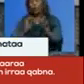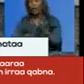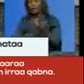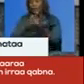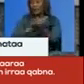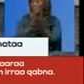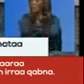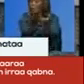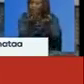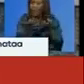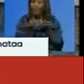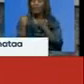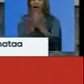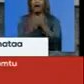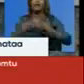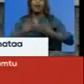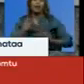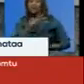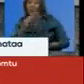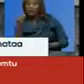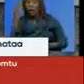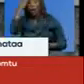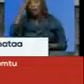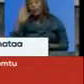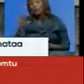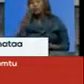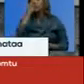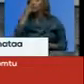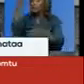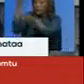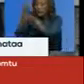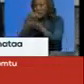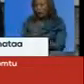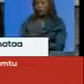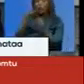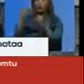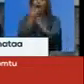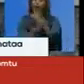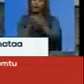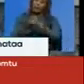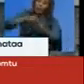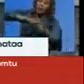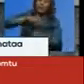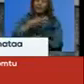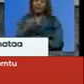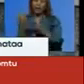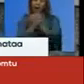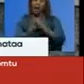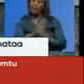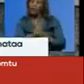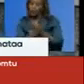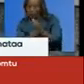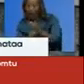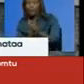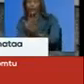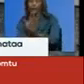ተሳትፎ የምትፈልግ ሀገር አለችንና ዕውቀታችሁንና ልምዳችሁን ይዛችሁ ወደ ሀገራችሁ መመለስና ሀገራችሁን